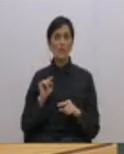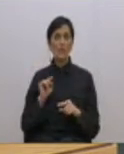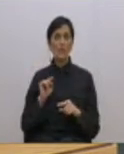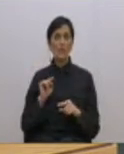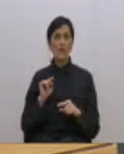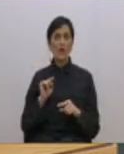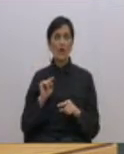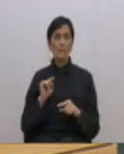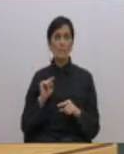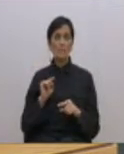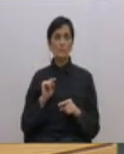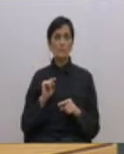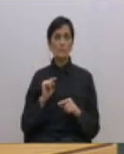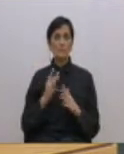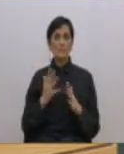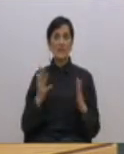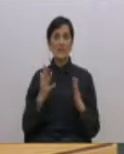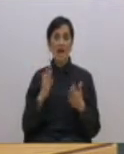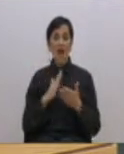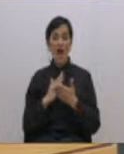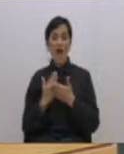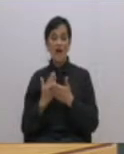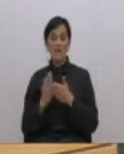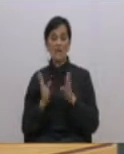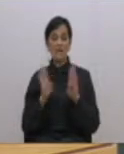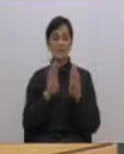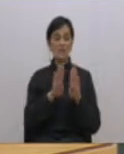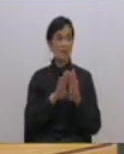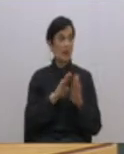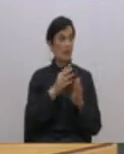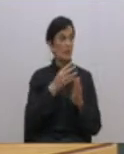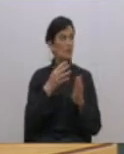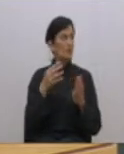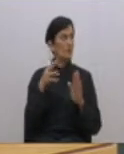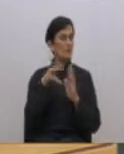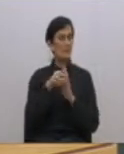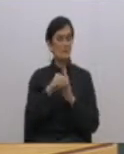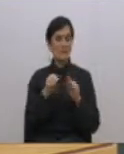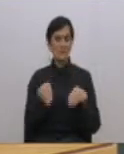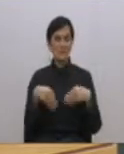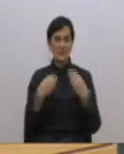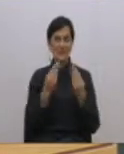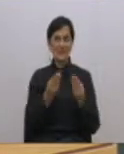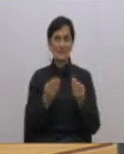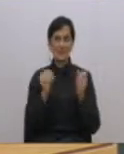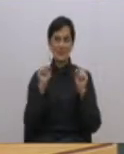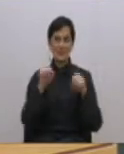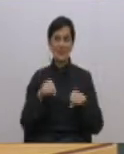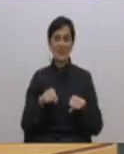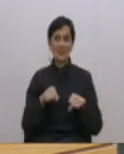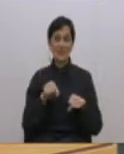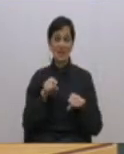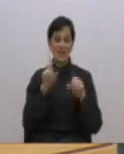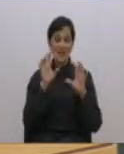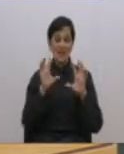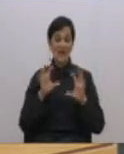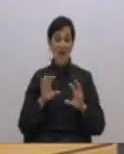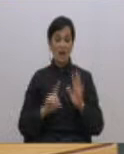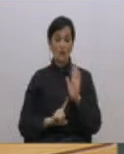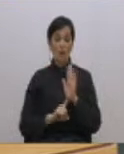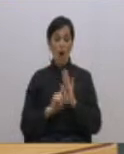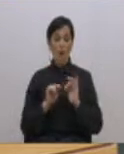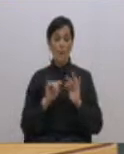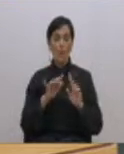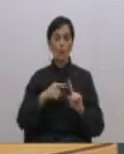ასე ვთქვათ, ნახევრად ღია ტიპისა და დახურული ტიპის დაწესებულებების მსჯავრდებულებს მიეცემათ შესაძლებლობა ამ კანონის ამოქმედების